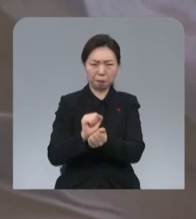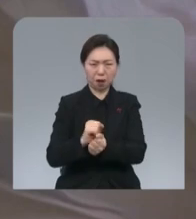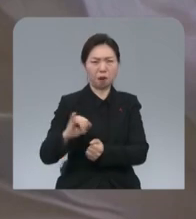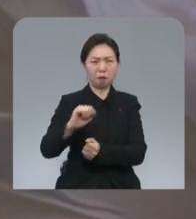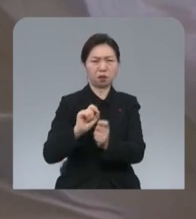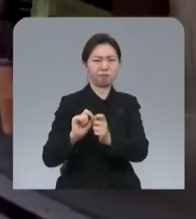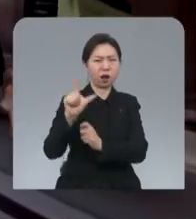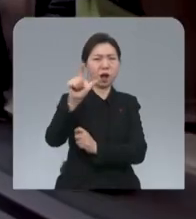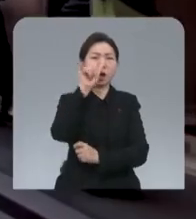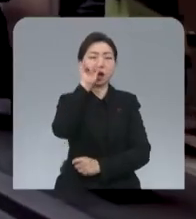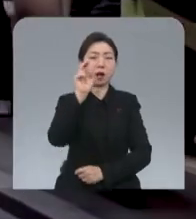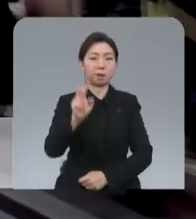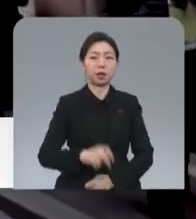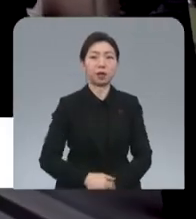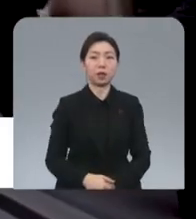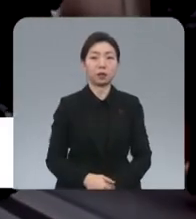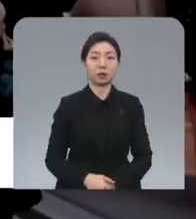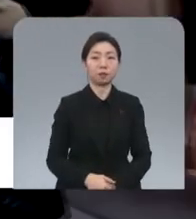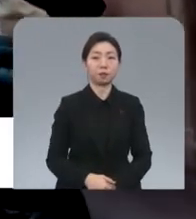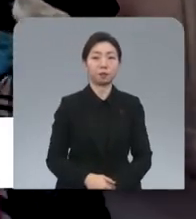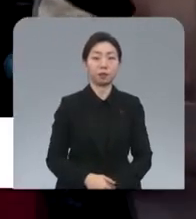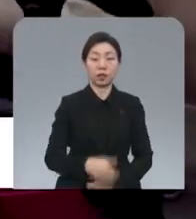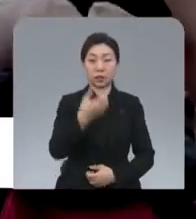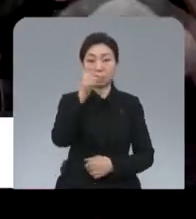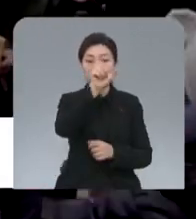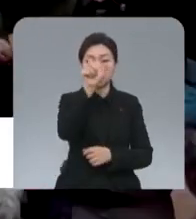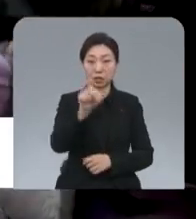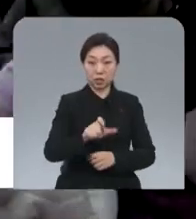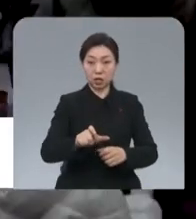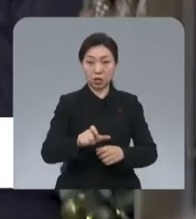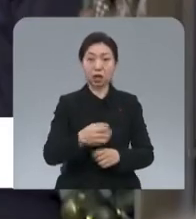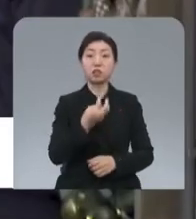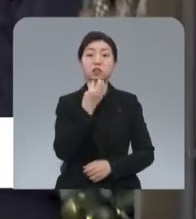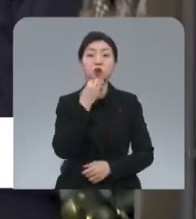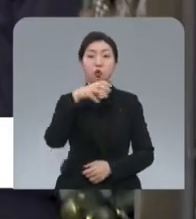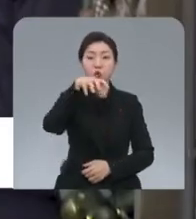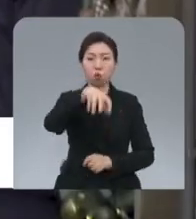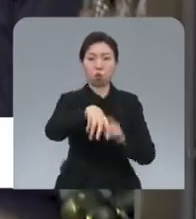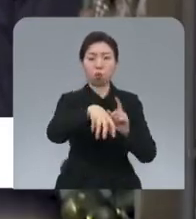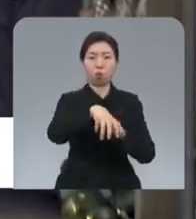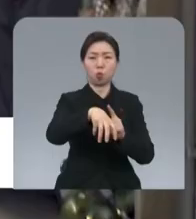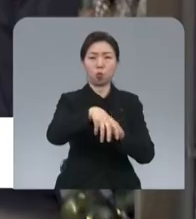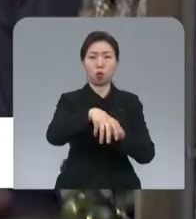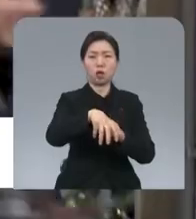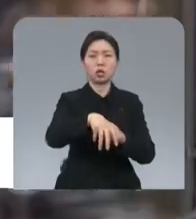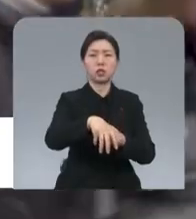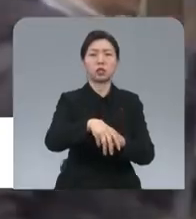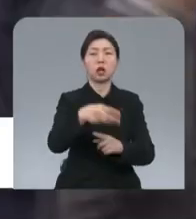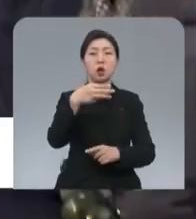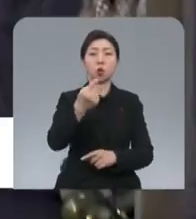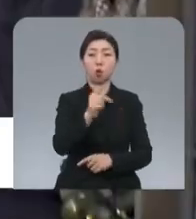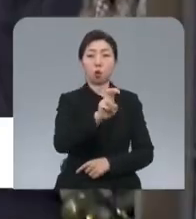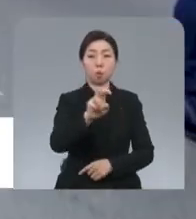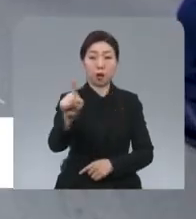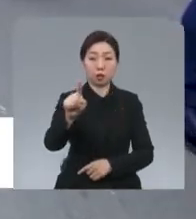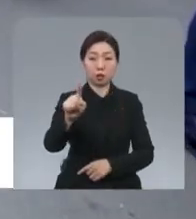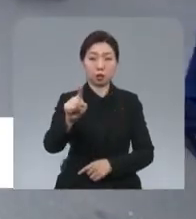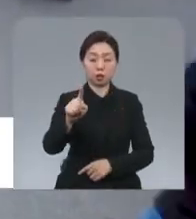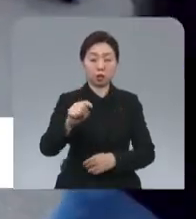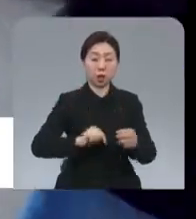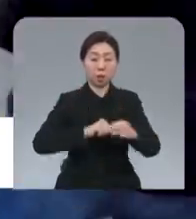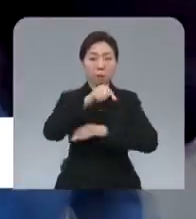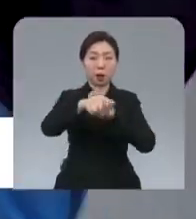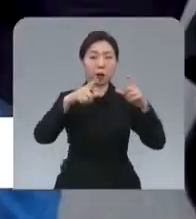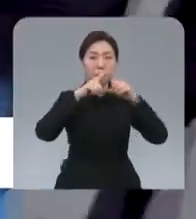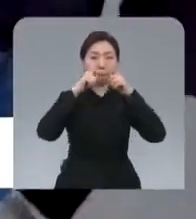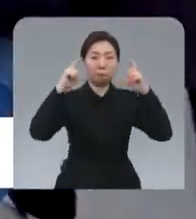확실합니다. 이탈리아 수도 로마가 속한 라치오주에선 현지 시간 23일부터 실외 마스크 착용이